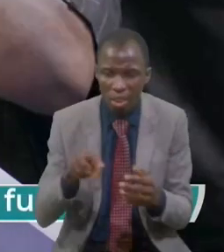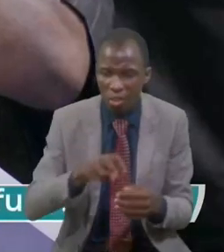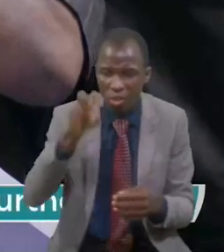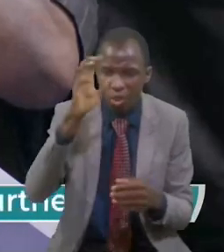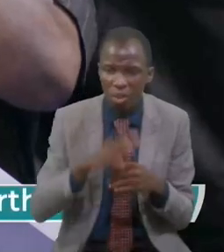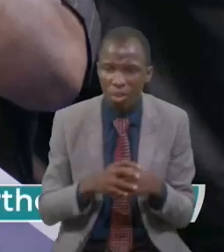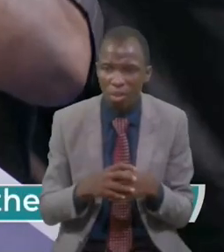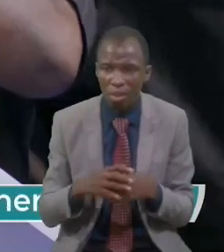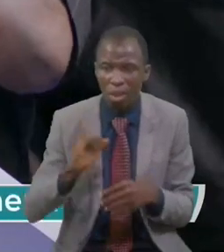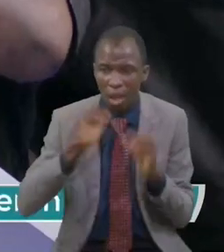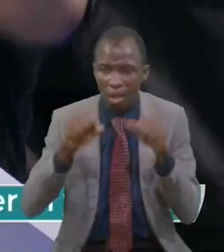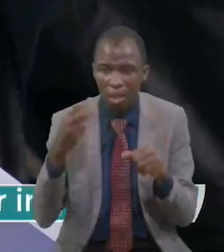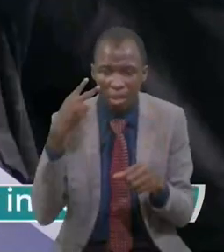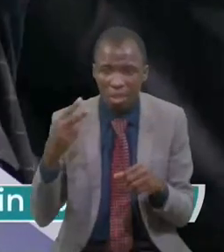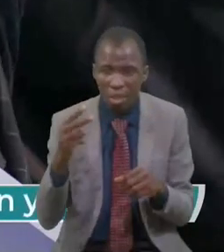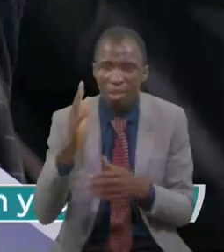ici avec votre